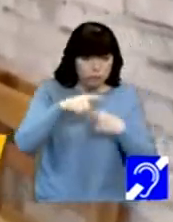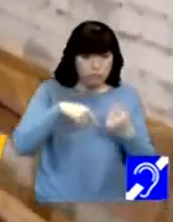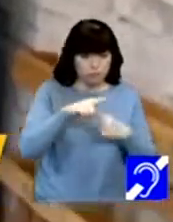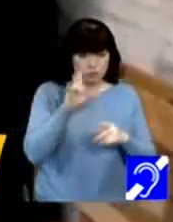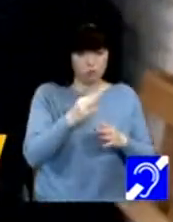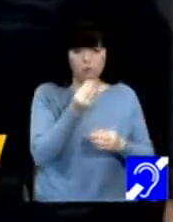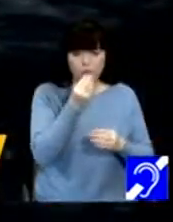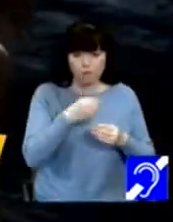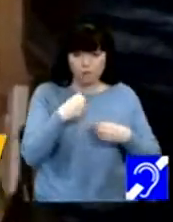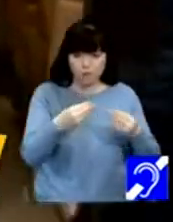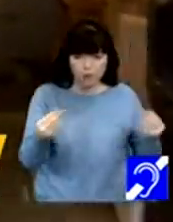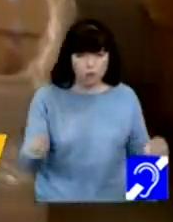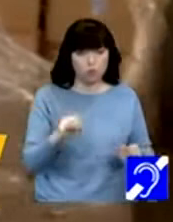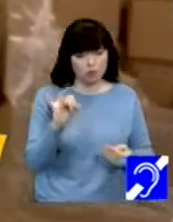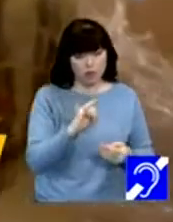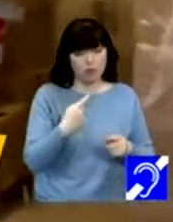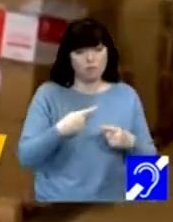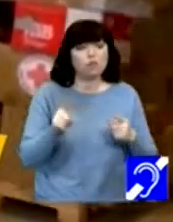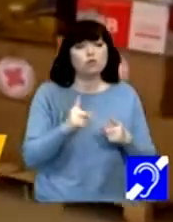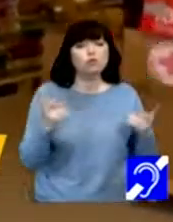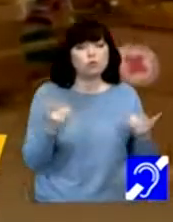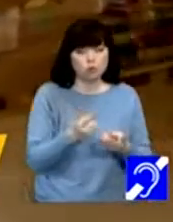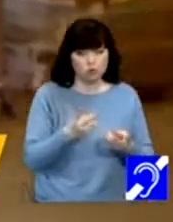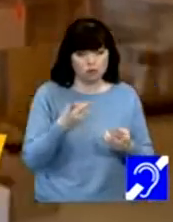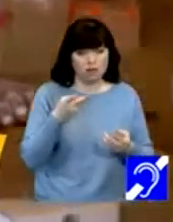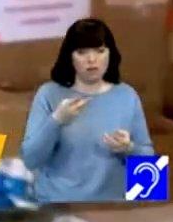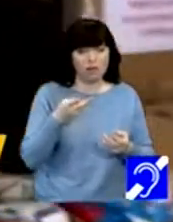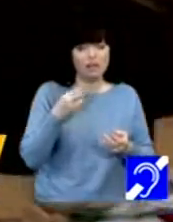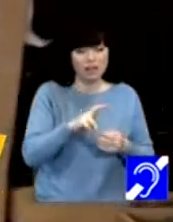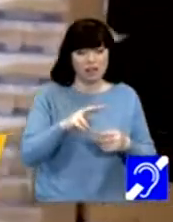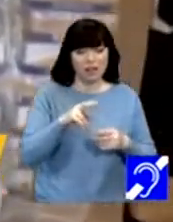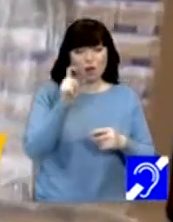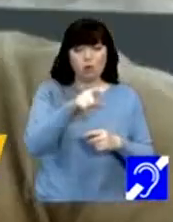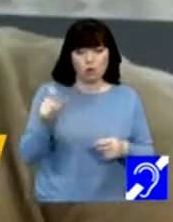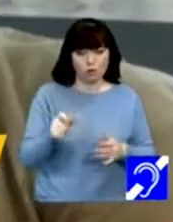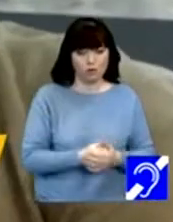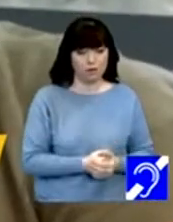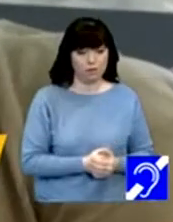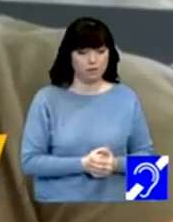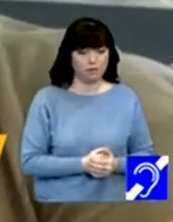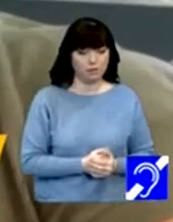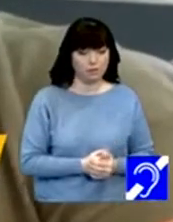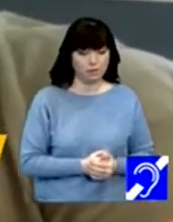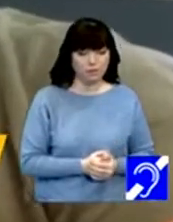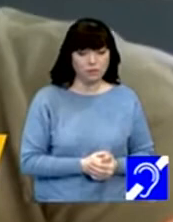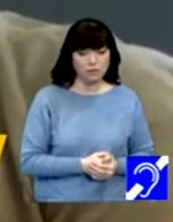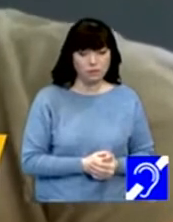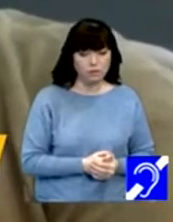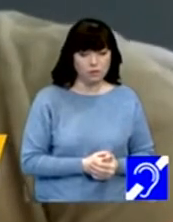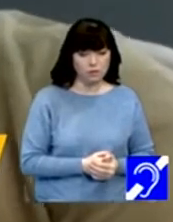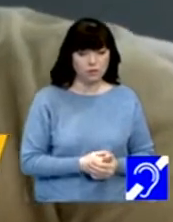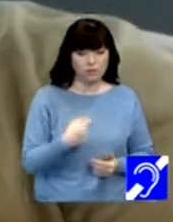distribuirea proviziilor și a materialelor necesare la frontiera dintre Polonia și Ucraina. I have some butterflies in my